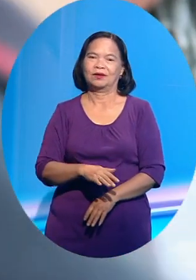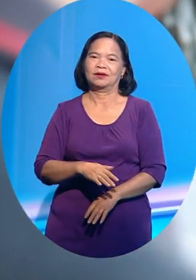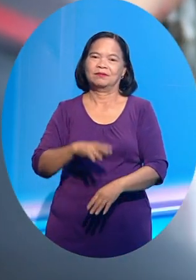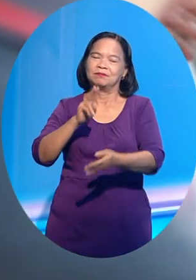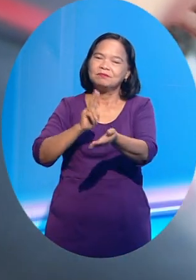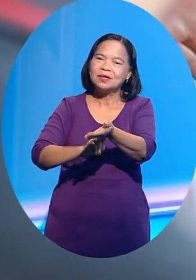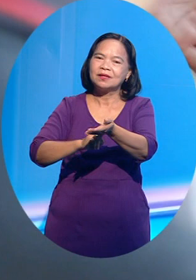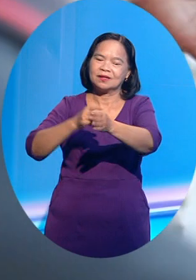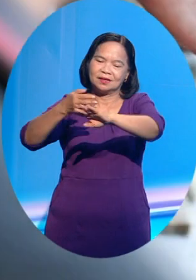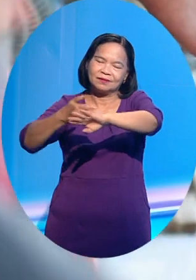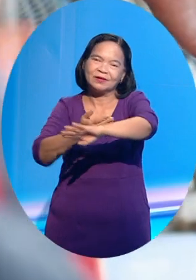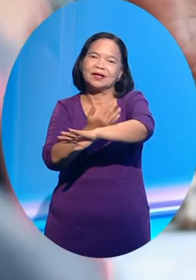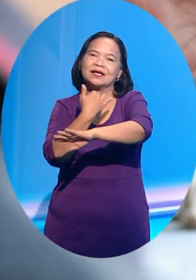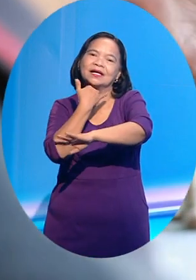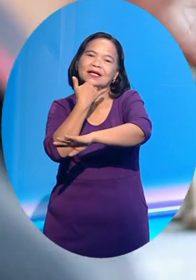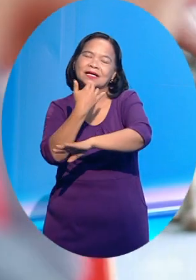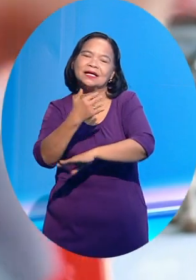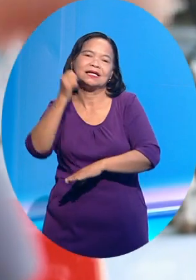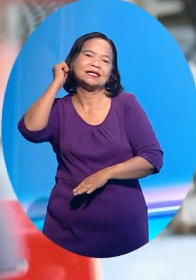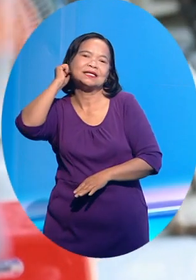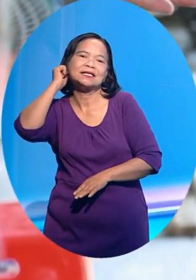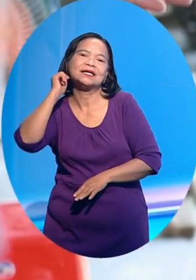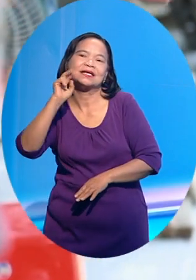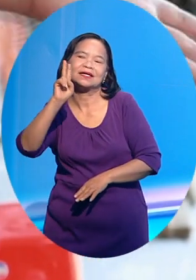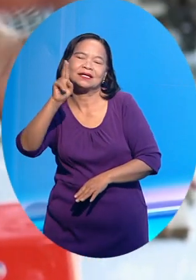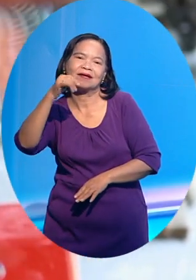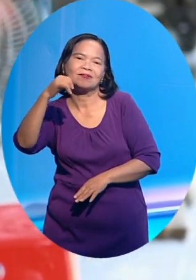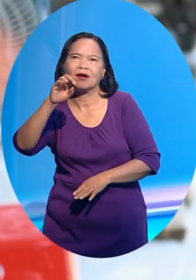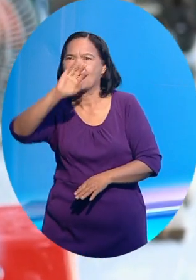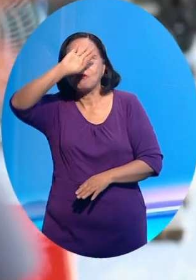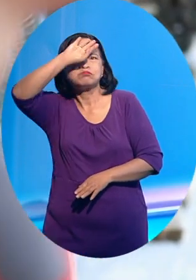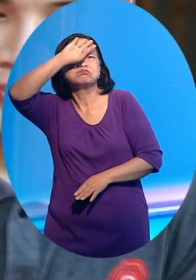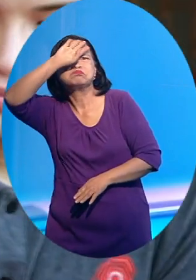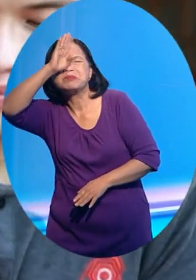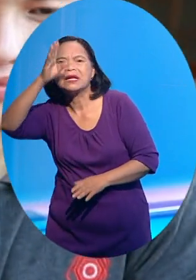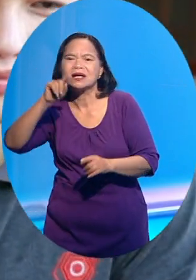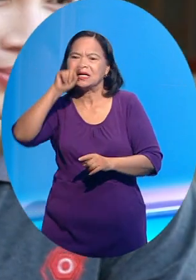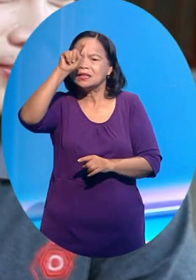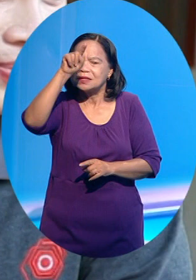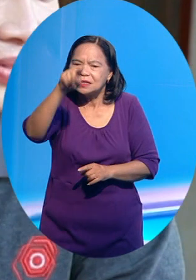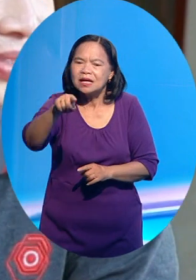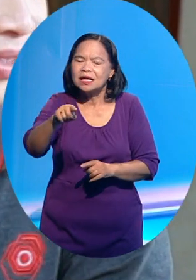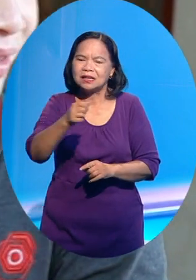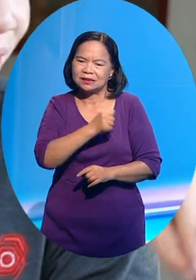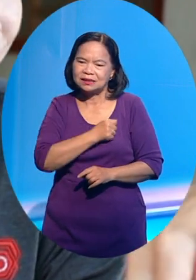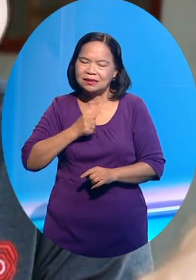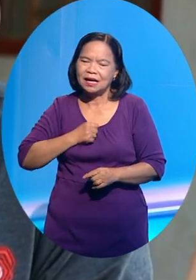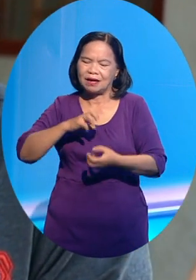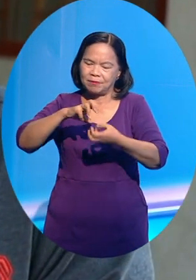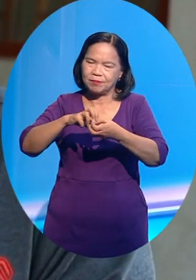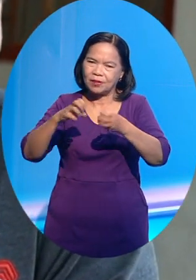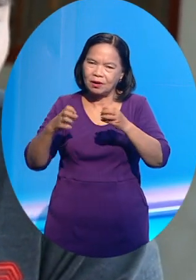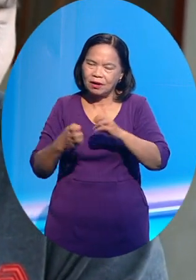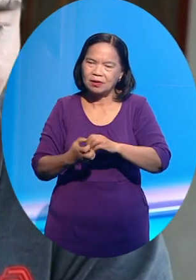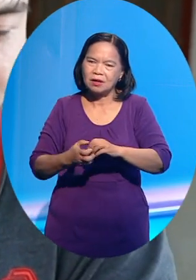gia đình chị Ứng. Trước đây, nhiều bệnh nhân như chị thường chưa biết các địa chỉ để điều trị phù hợp, nên quá trình điều trị đôi